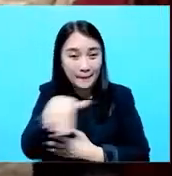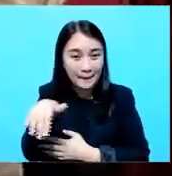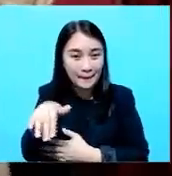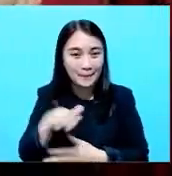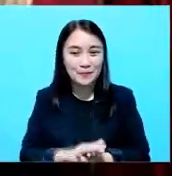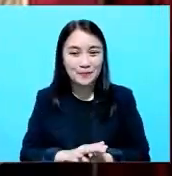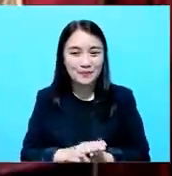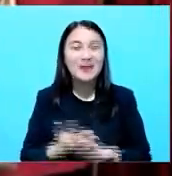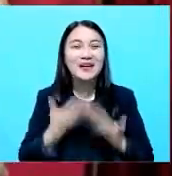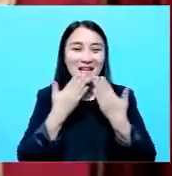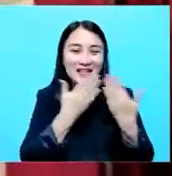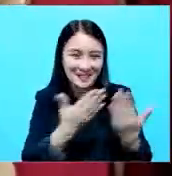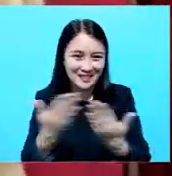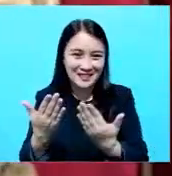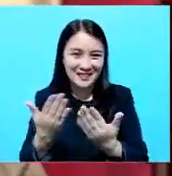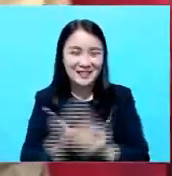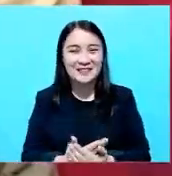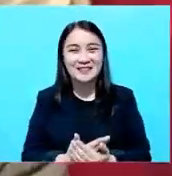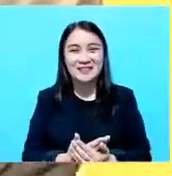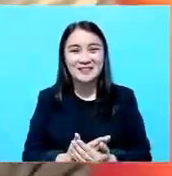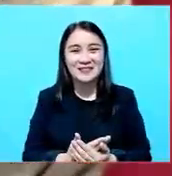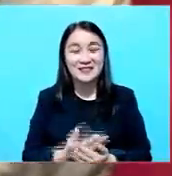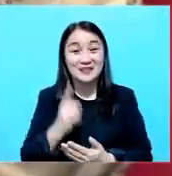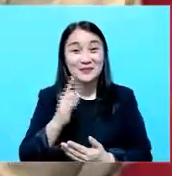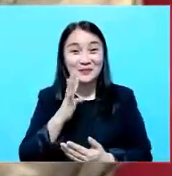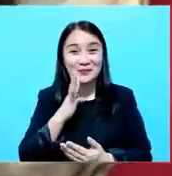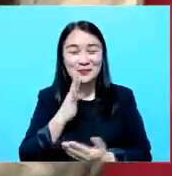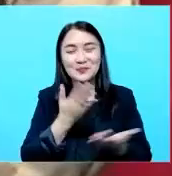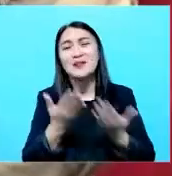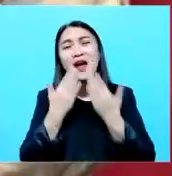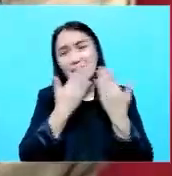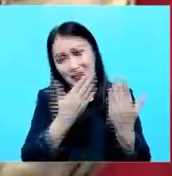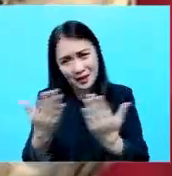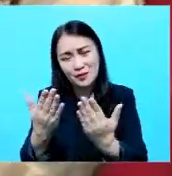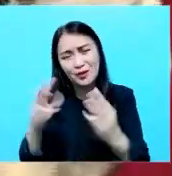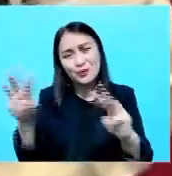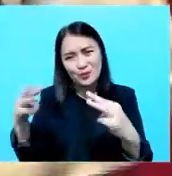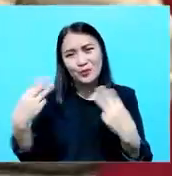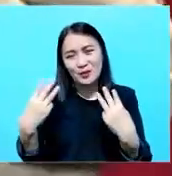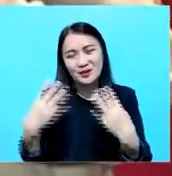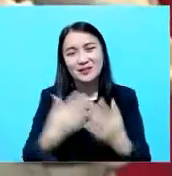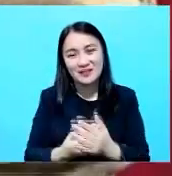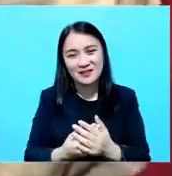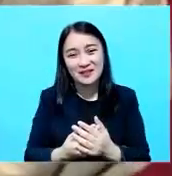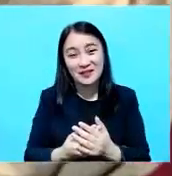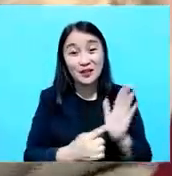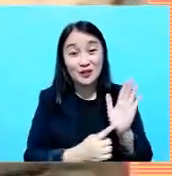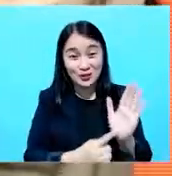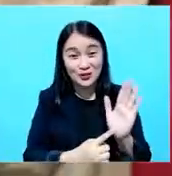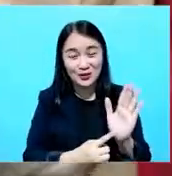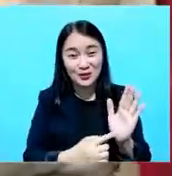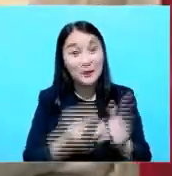ulit. Yes, maraming salamat po sa inyong lahat dahil alam ko marami po sa inyo ang tumututok sa Batang Quiapo. Pero, ngayong May 8,